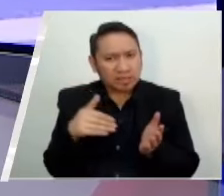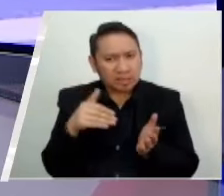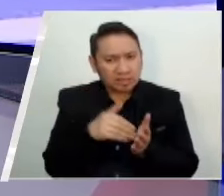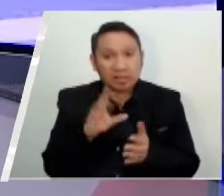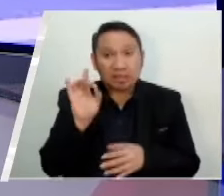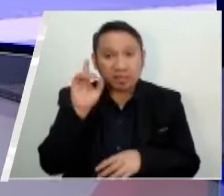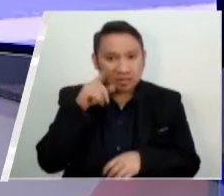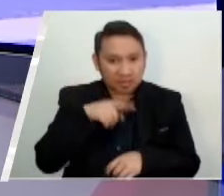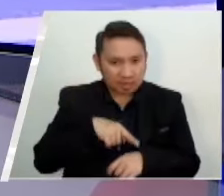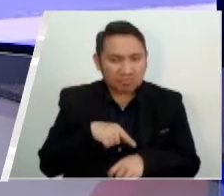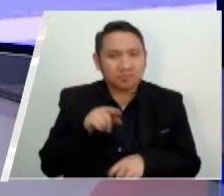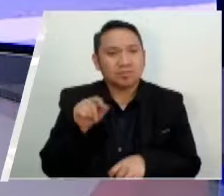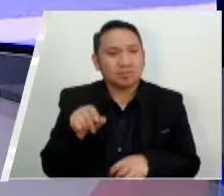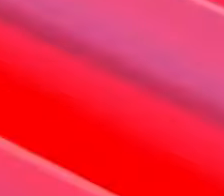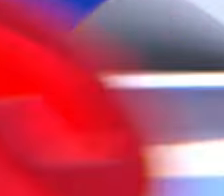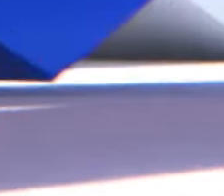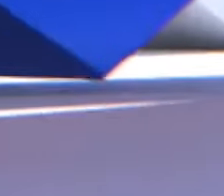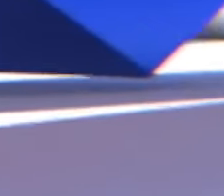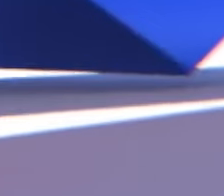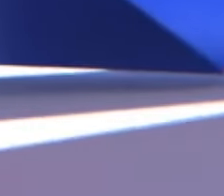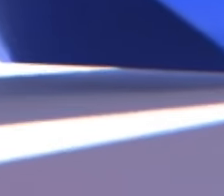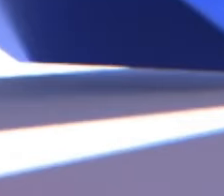na ichichika ni Lars Santiago.